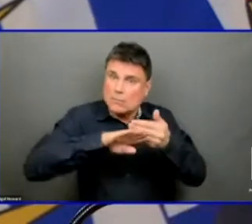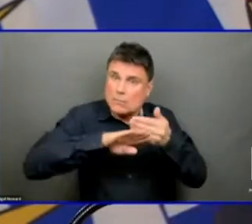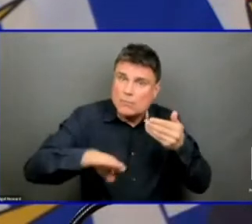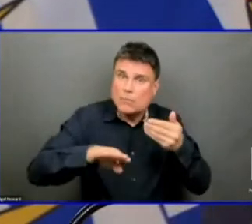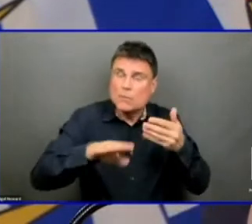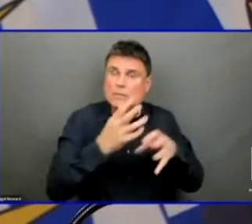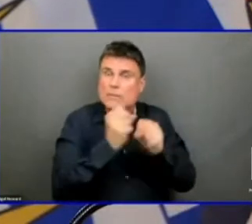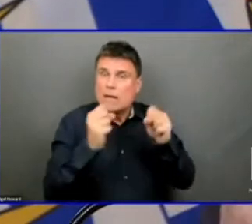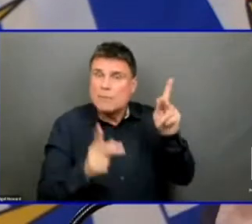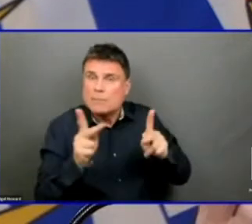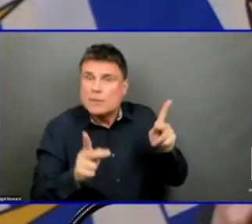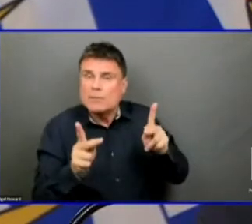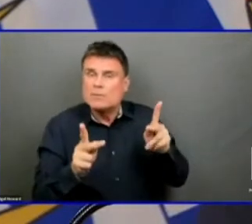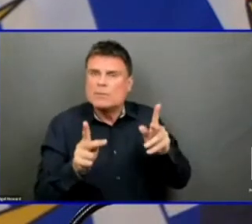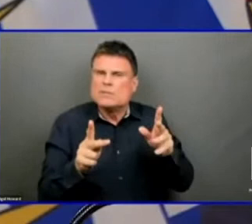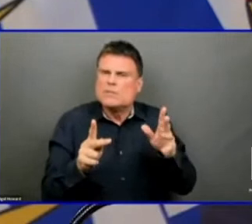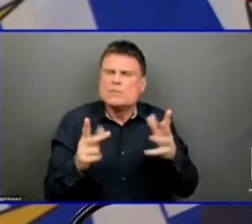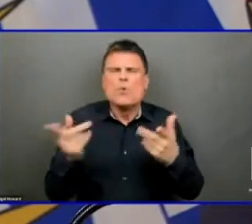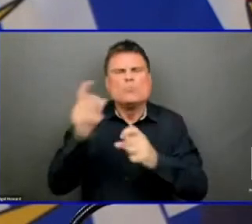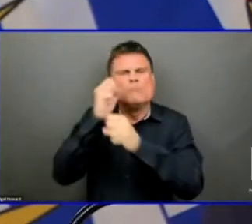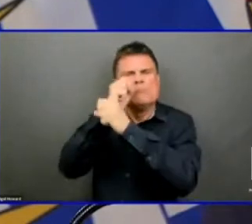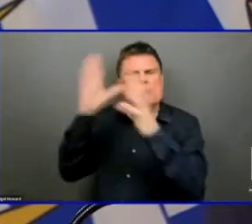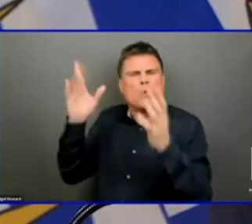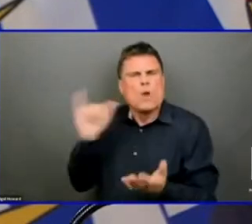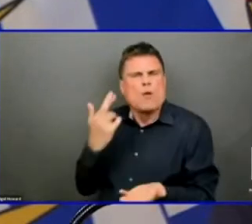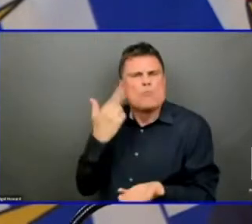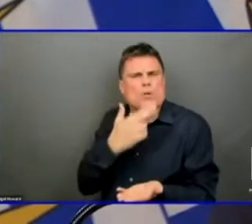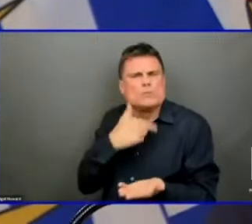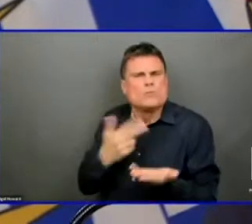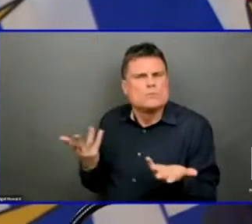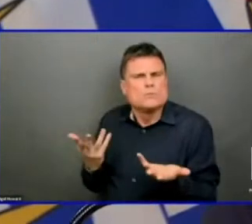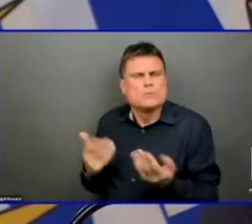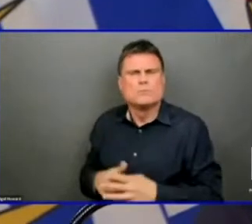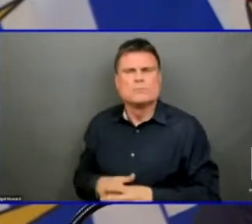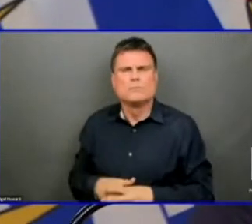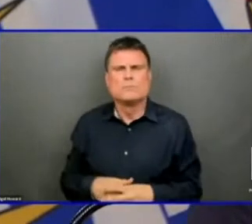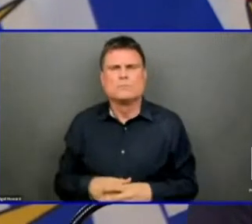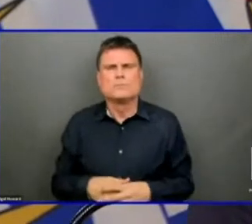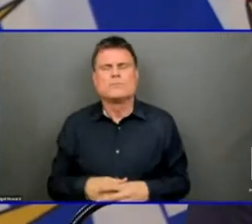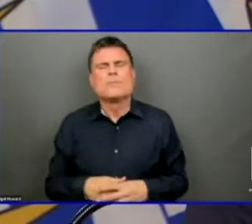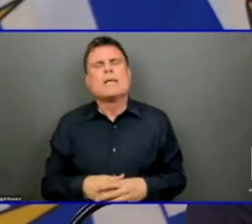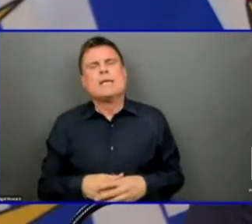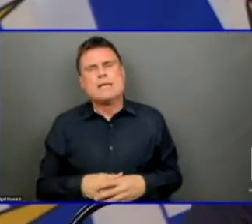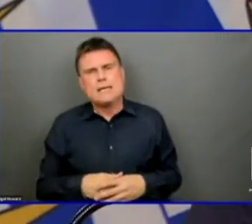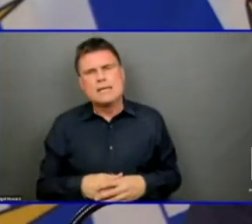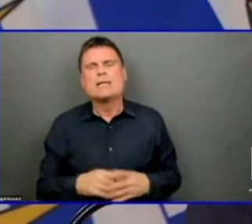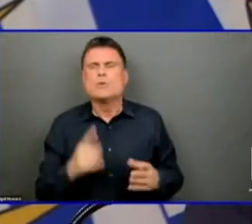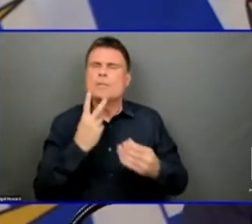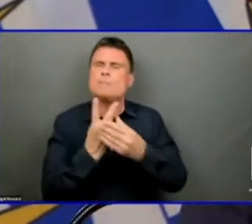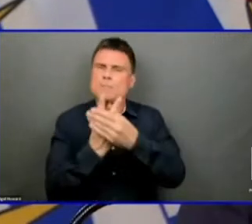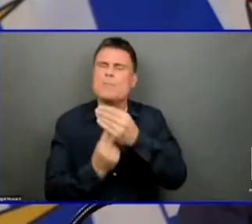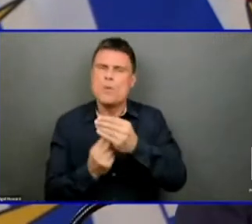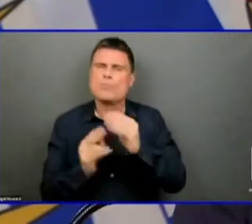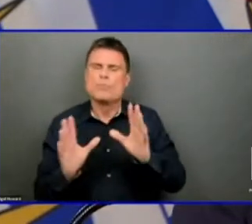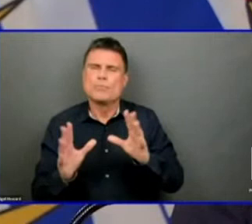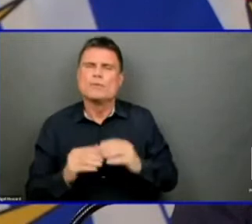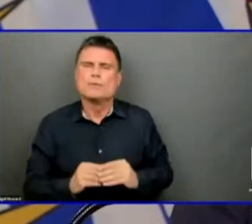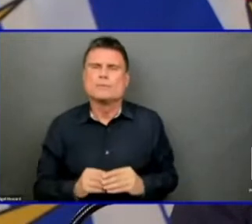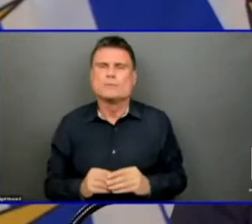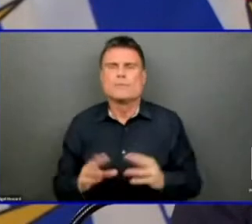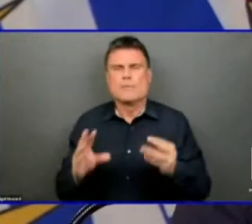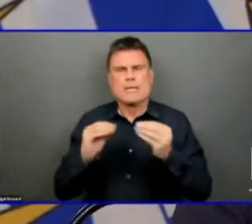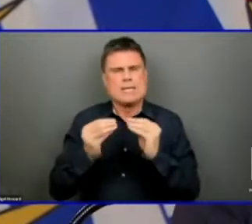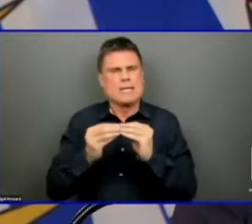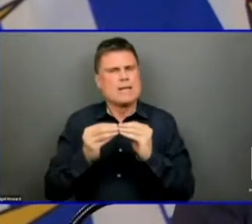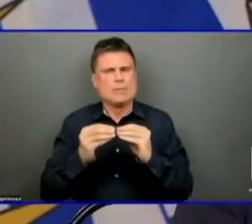个是不是因为导致了你要决定关闭这个堂吃的这个决定？但是他说主要那些这